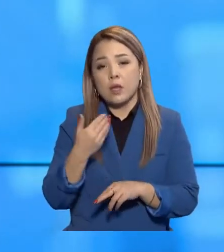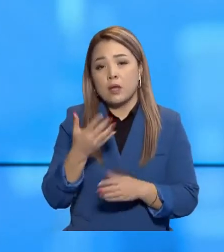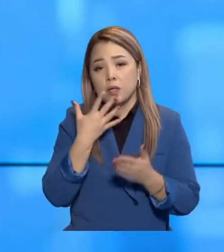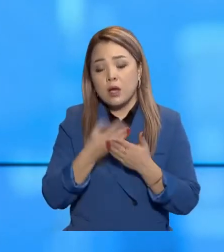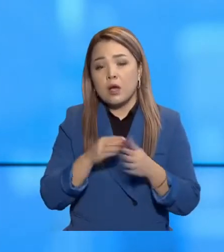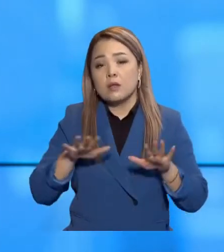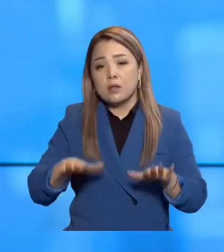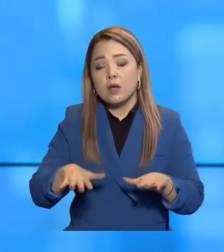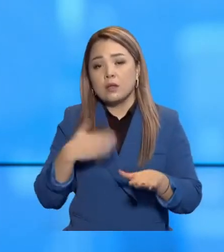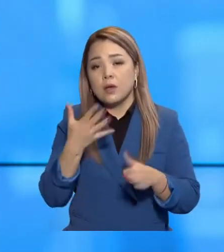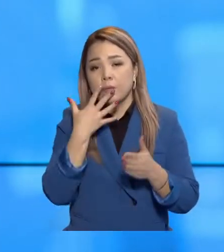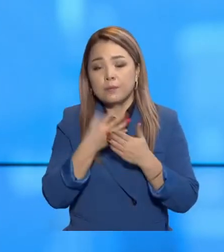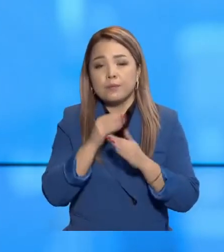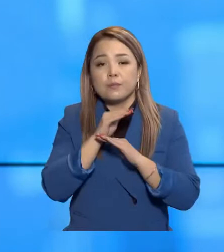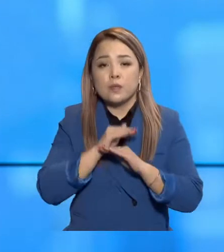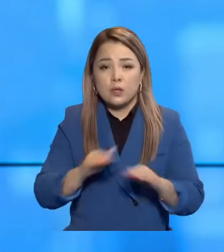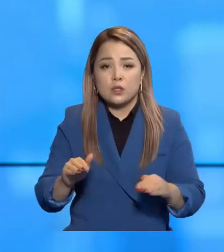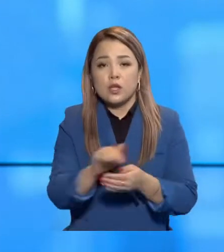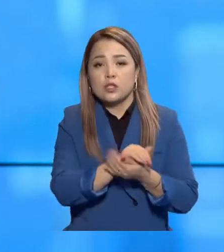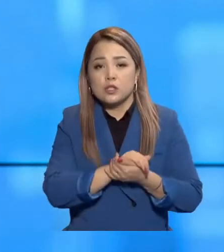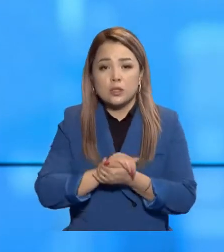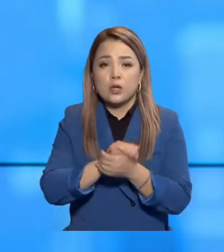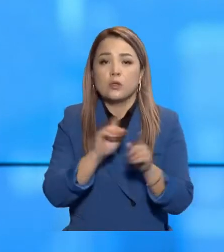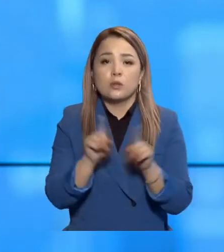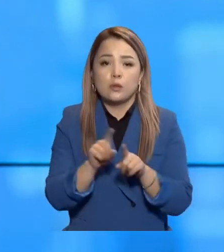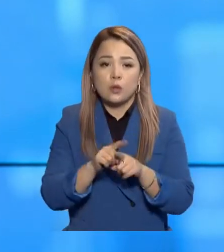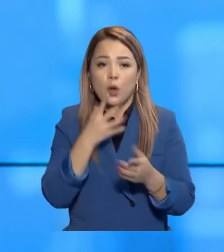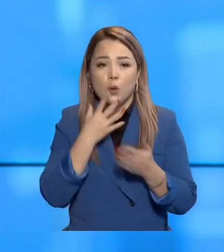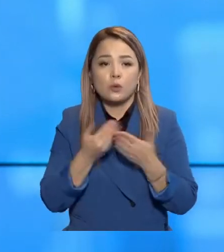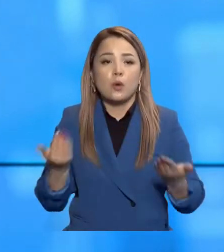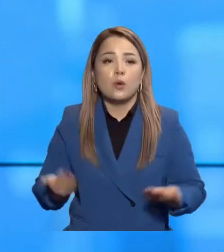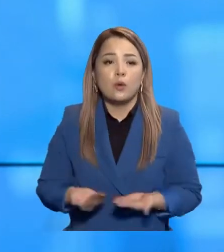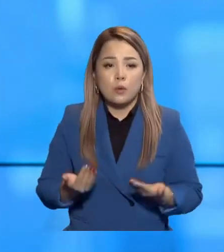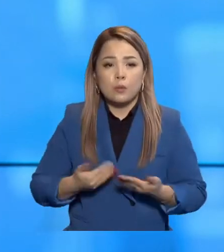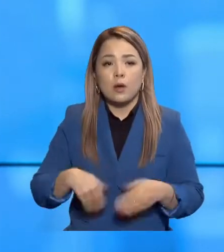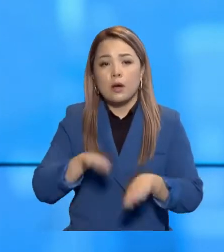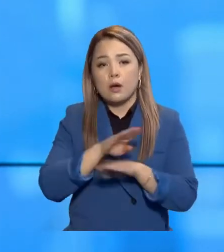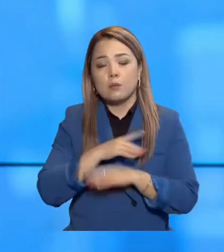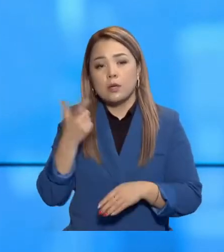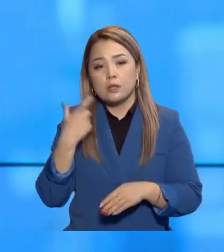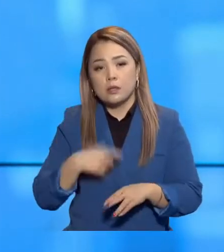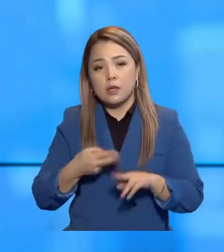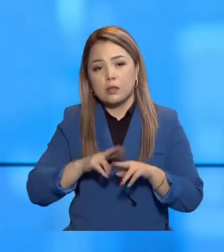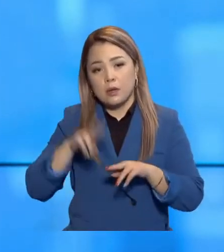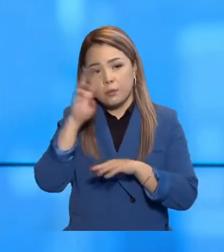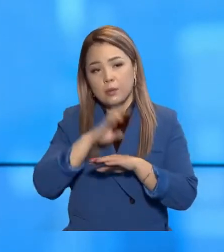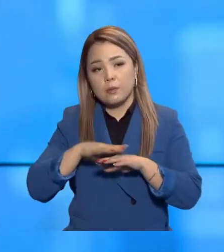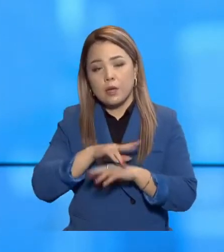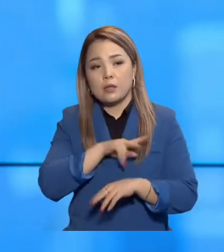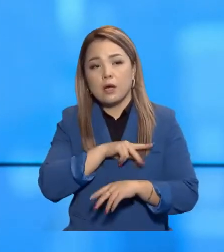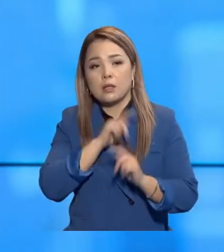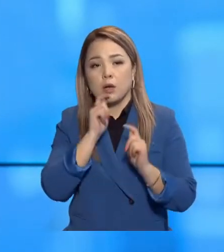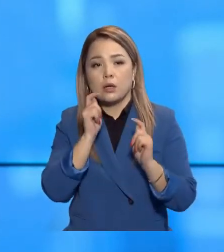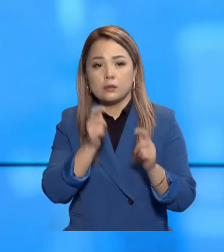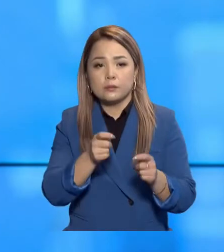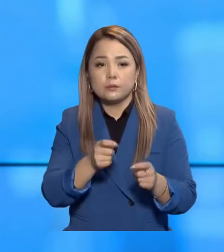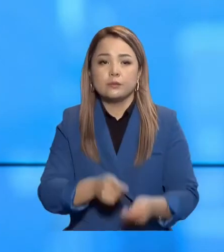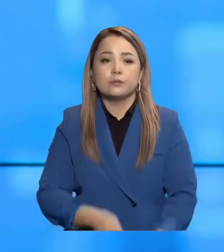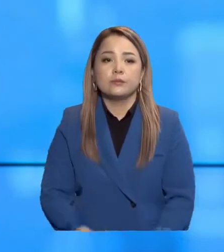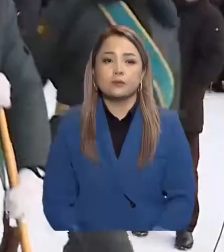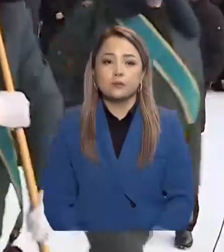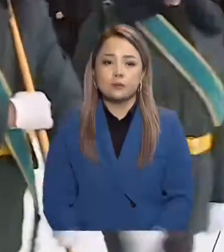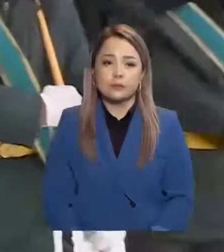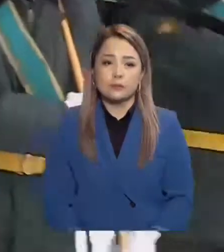сәтте халықтың тыныштығы мен бейбітшілігі жолында өз өмірлерін құрбан еткен қос сарбаз мемлекеттік наградаға ұсынылды.